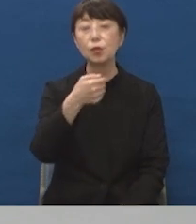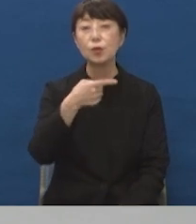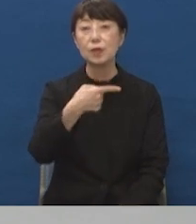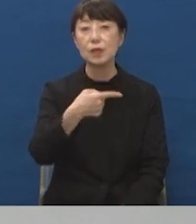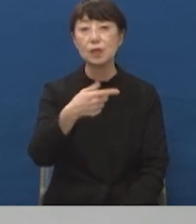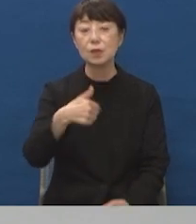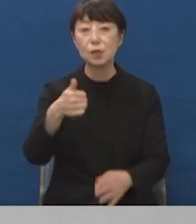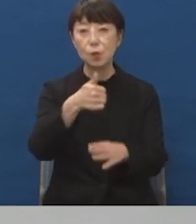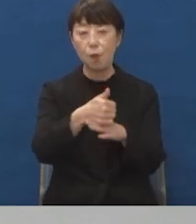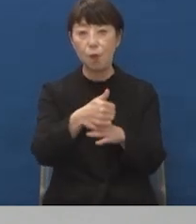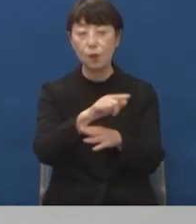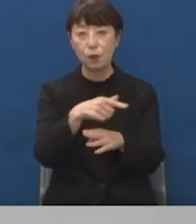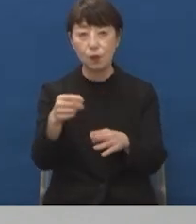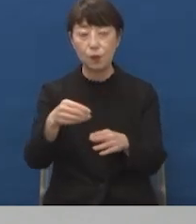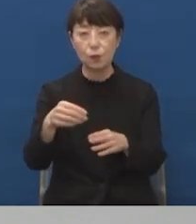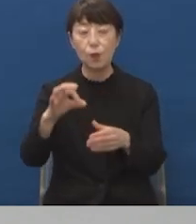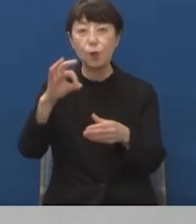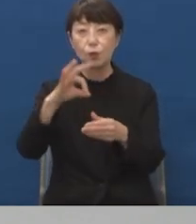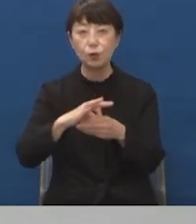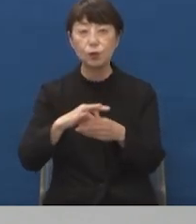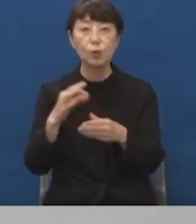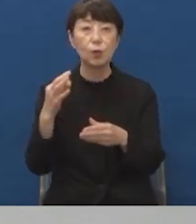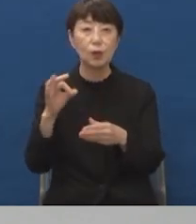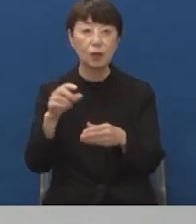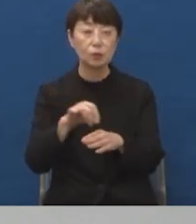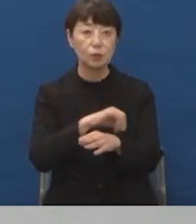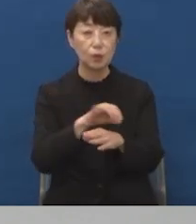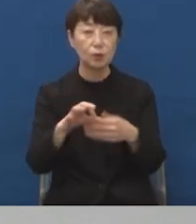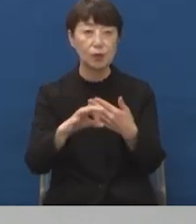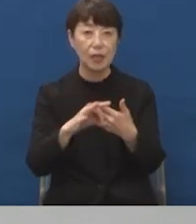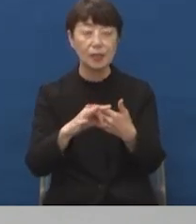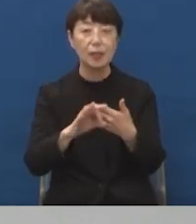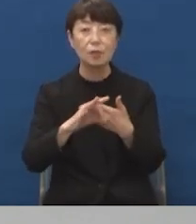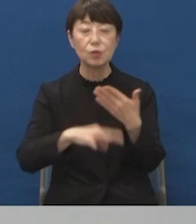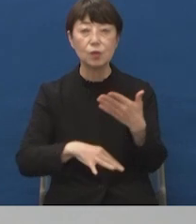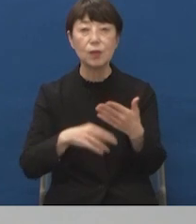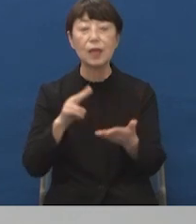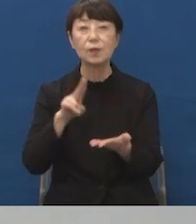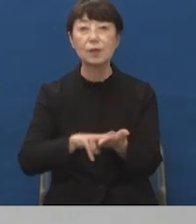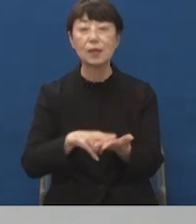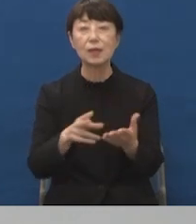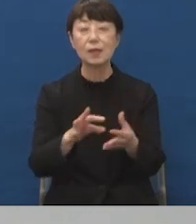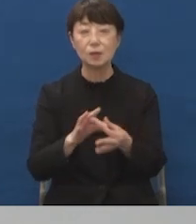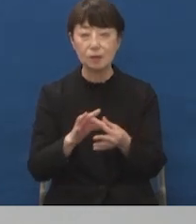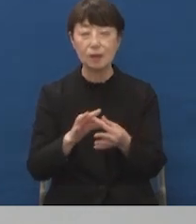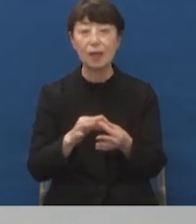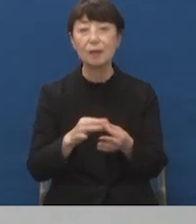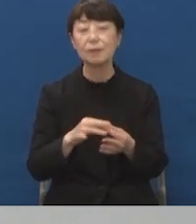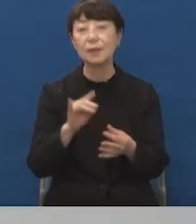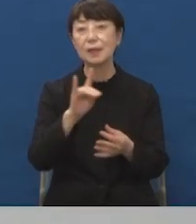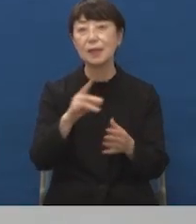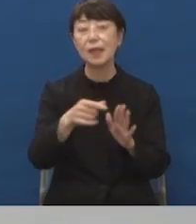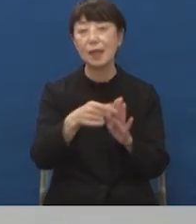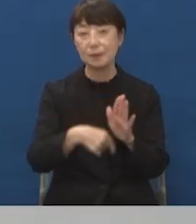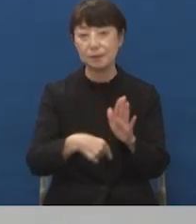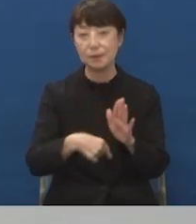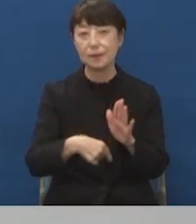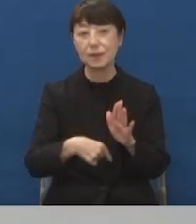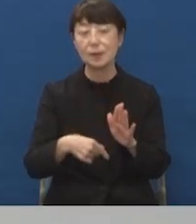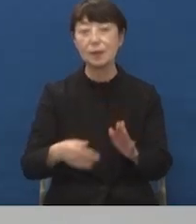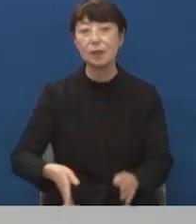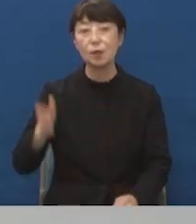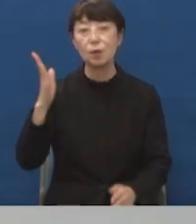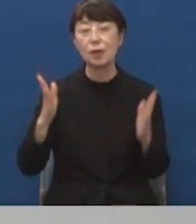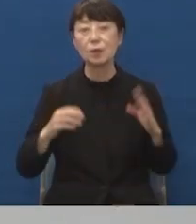長等の給与の額の特例に関する条例の制定についてを議題といたします。これより評決を取